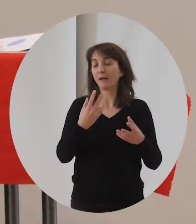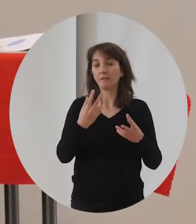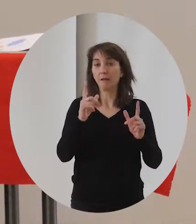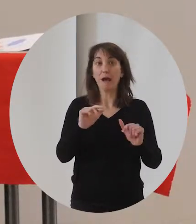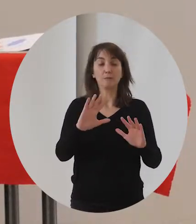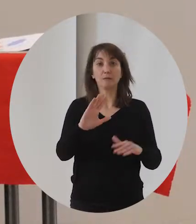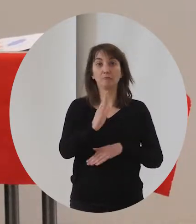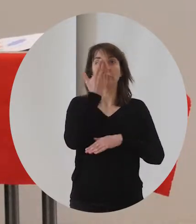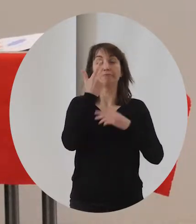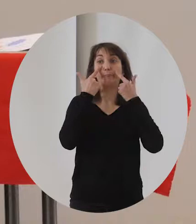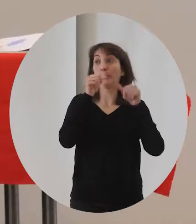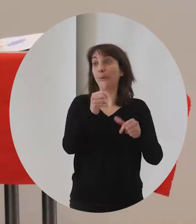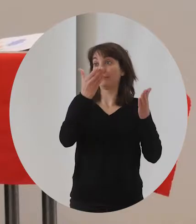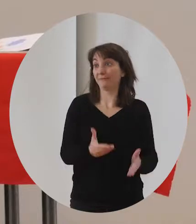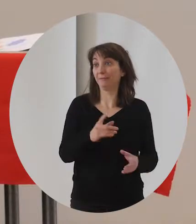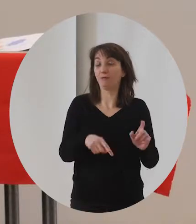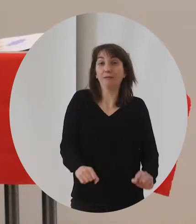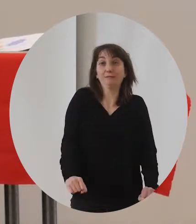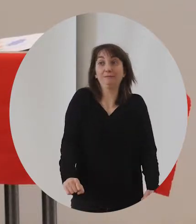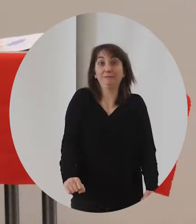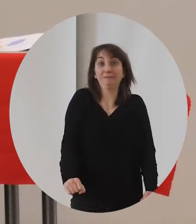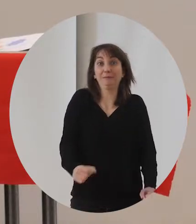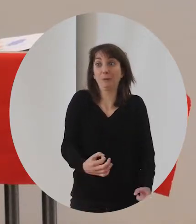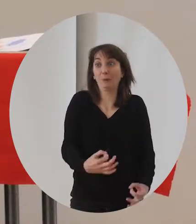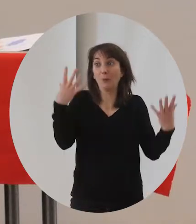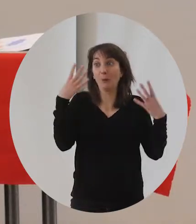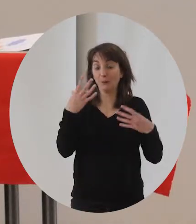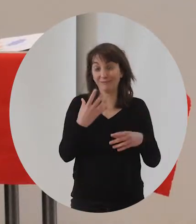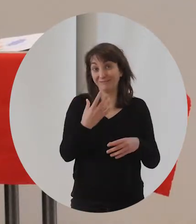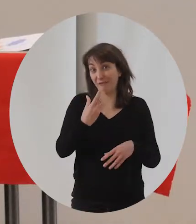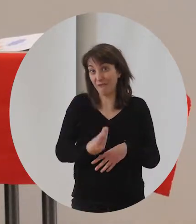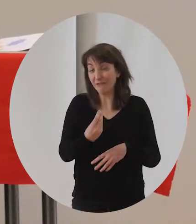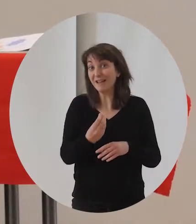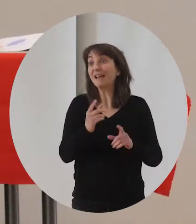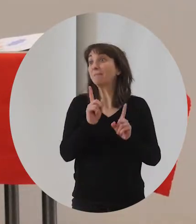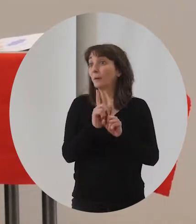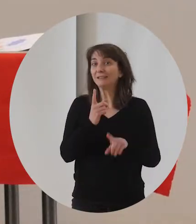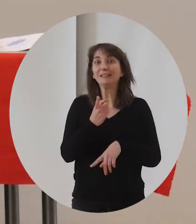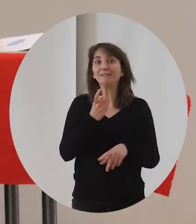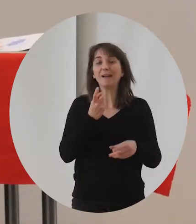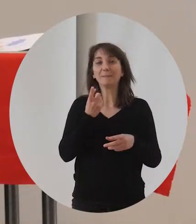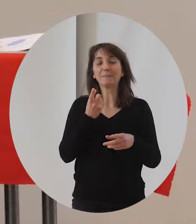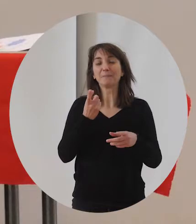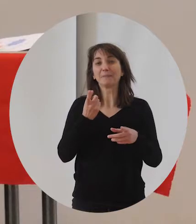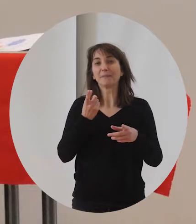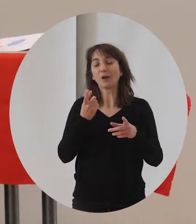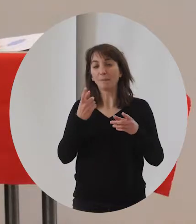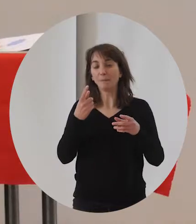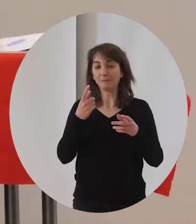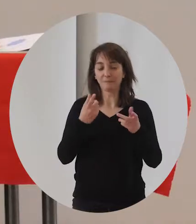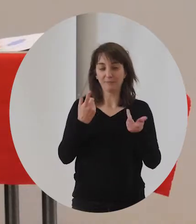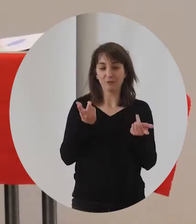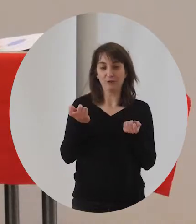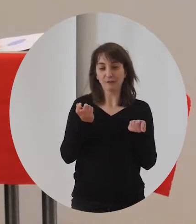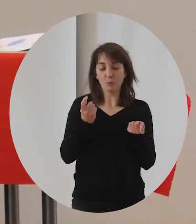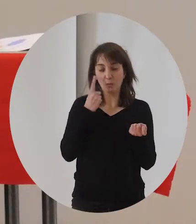présente. Elle est aussi présente du fait que l'enfant qui a des troubles du tonus et de la régulation,